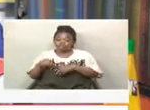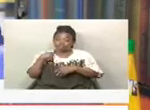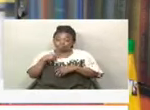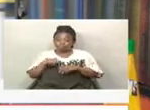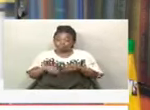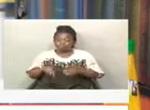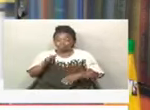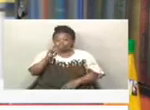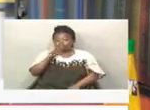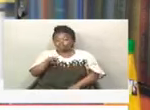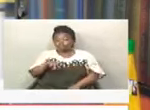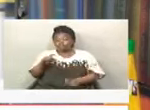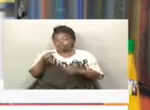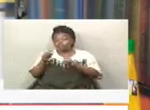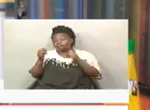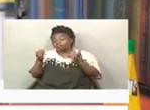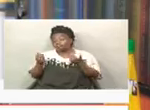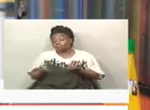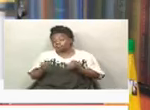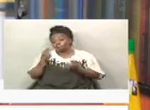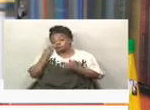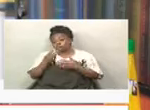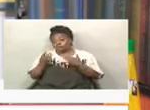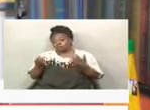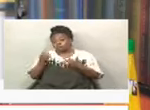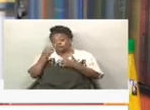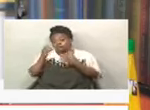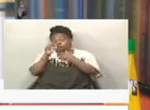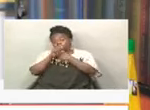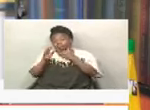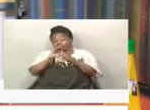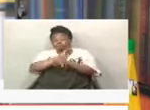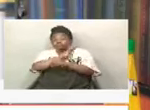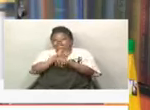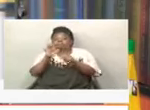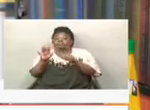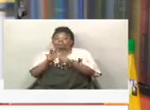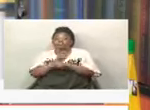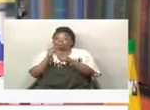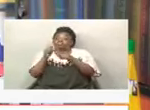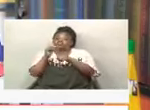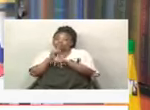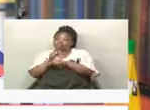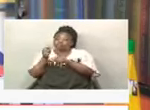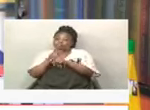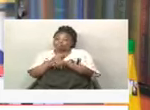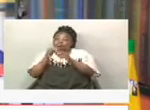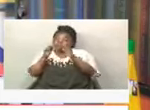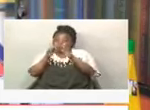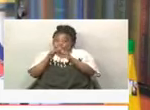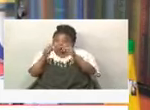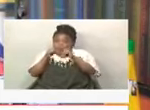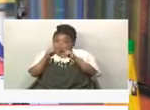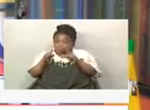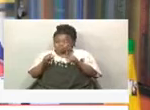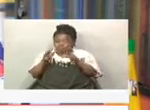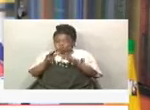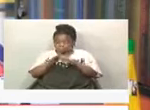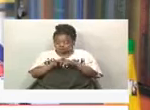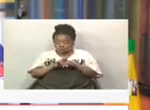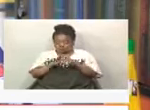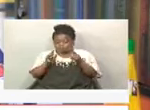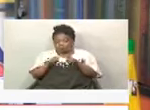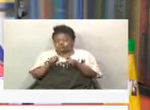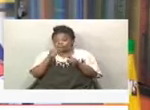nyoma nyoma. Neka tulaba China weri. Nsika tishirimanyi. Neba kulira waka. Tandi kampola atena